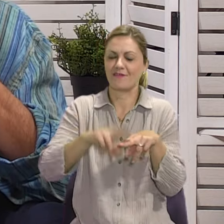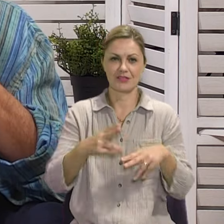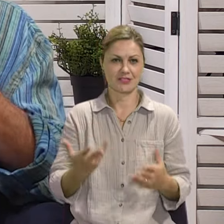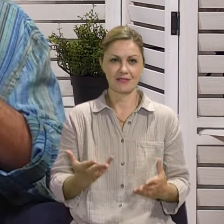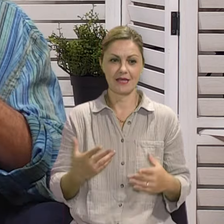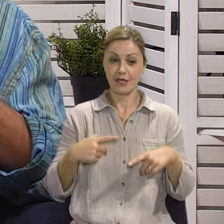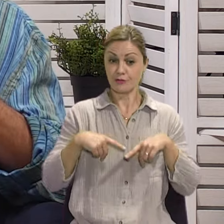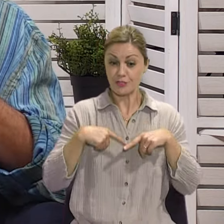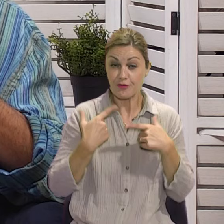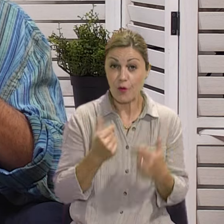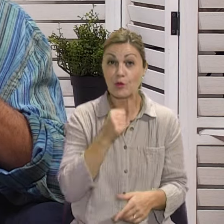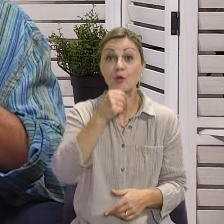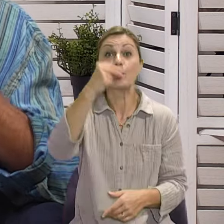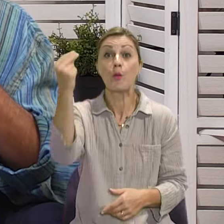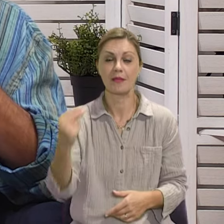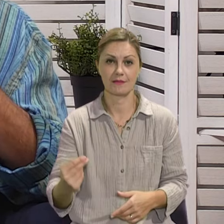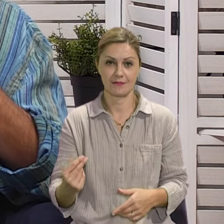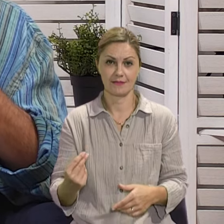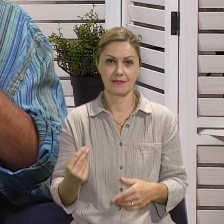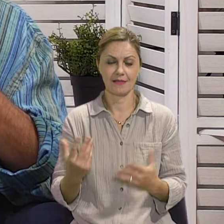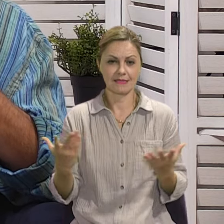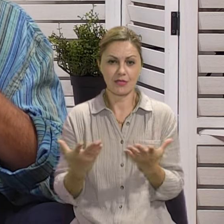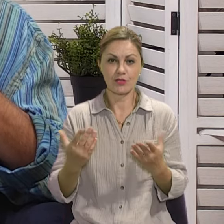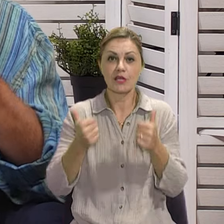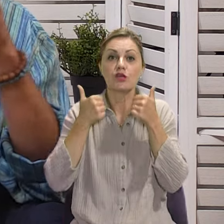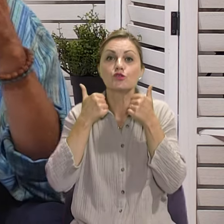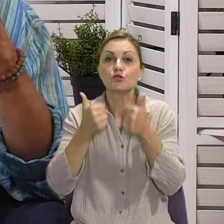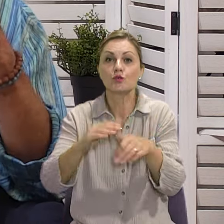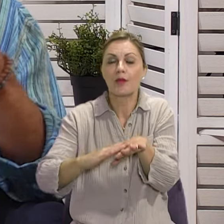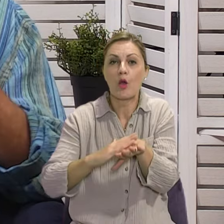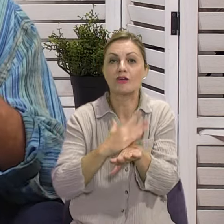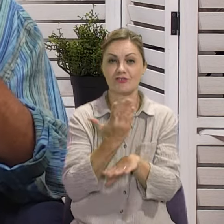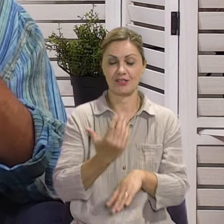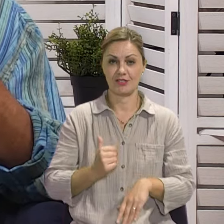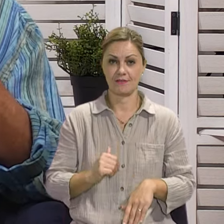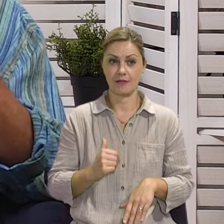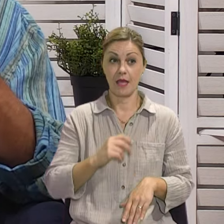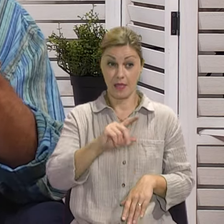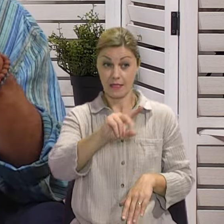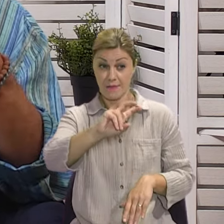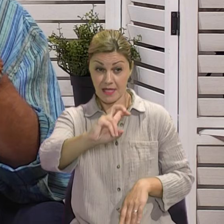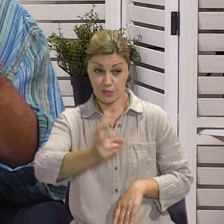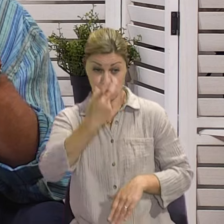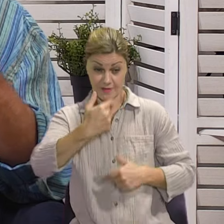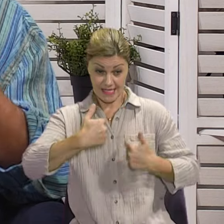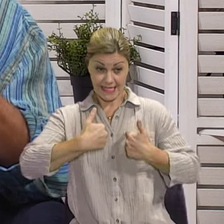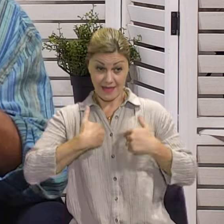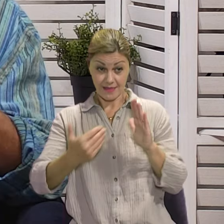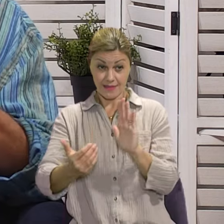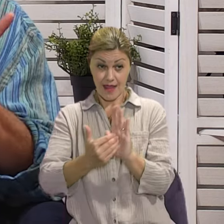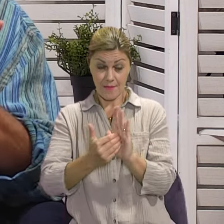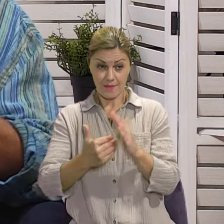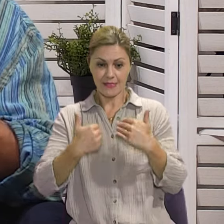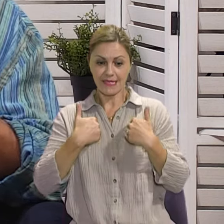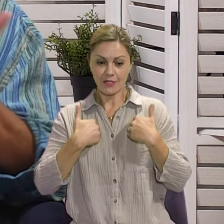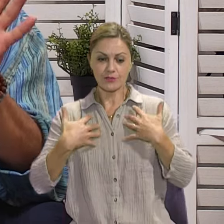a ni životno. Super se osjećam. I ako ćeš zovnit, onda me zovni. Ja jedino